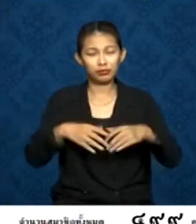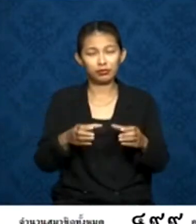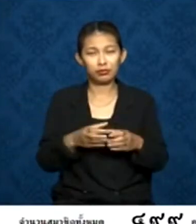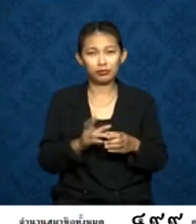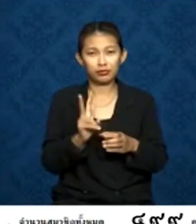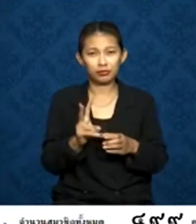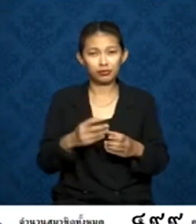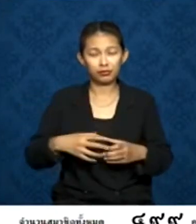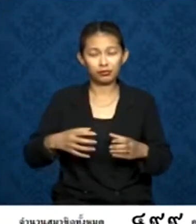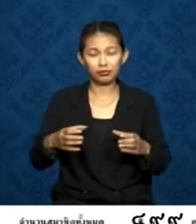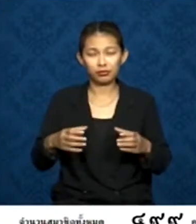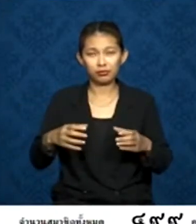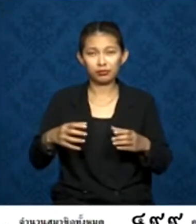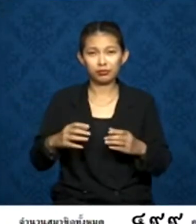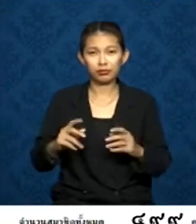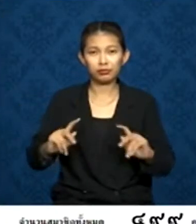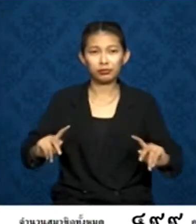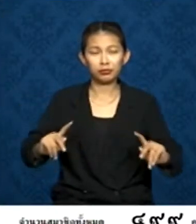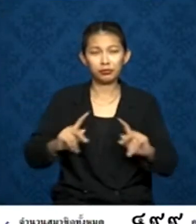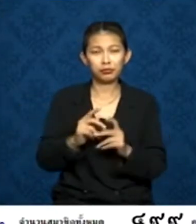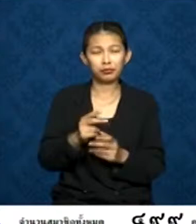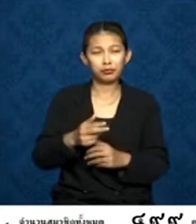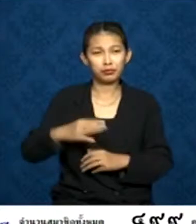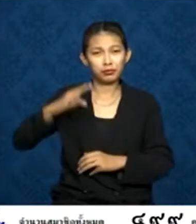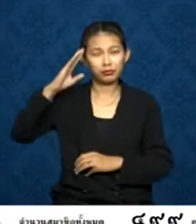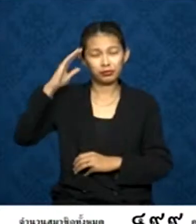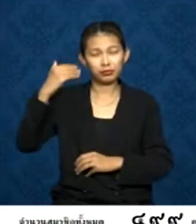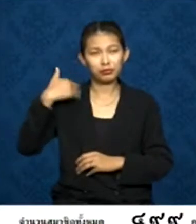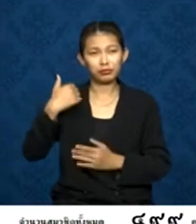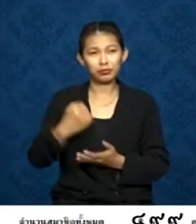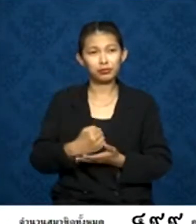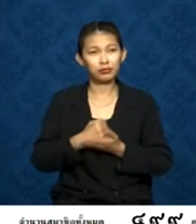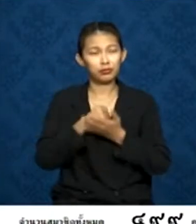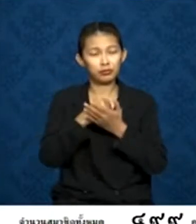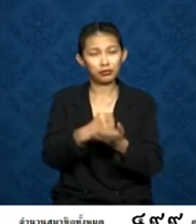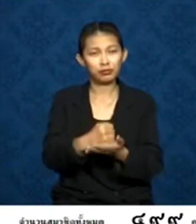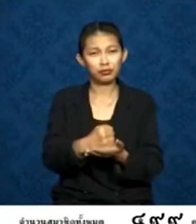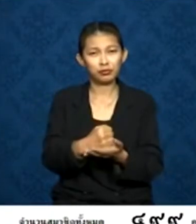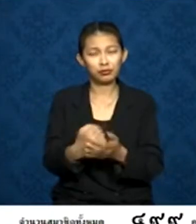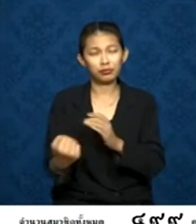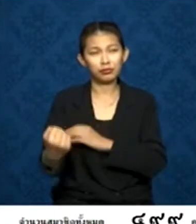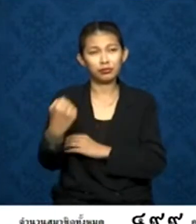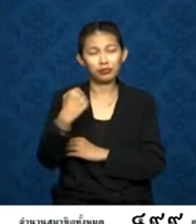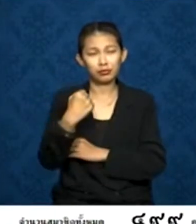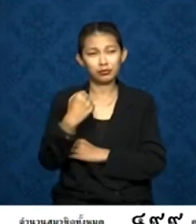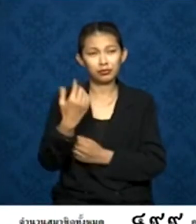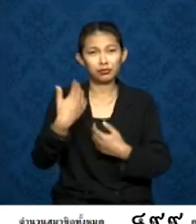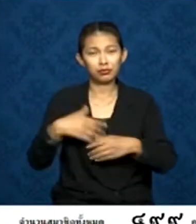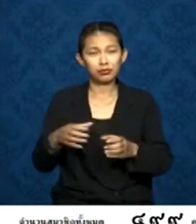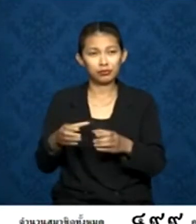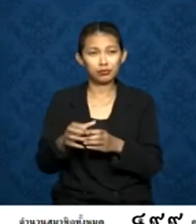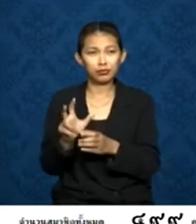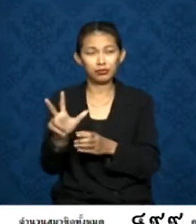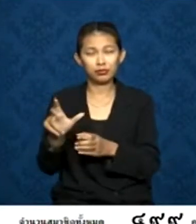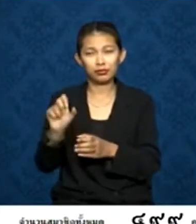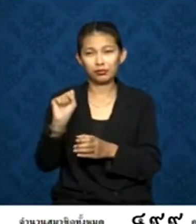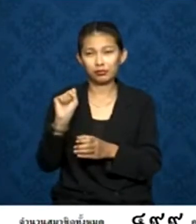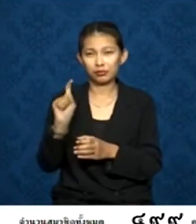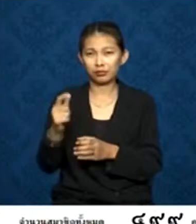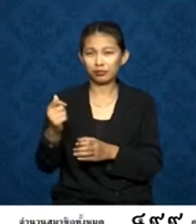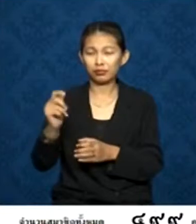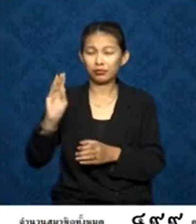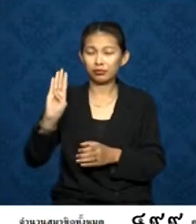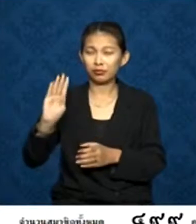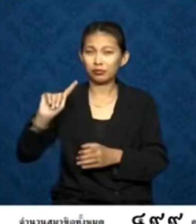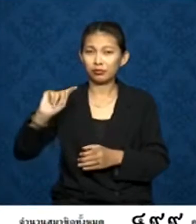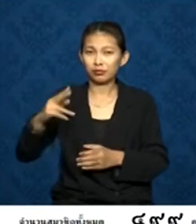วหม ซึ่งตะหารพัฒนากราวนวยการความมคงภายในภัก 4 และกล่มที่ 3 เสราะเอาประตอร่มกับหน่